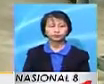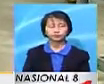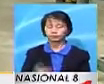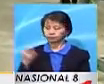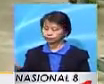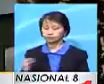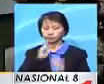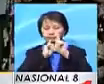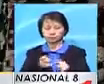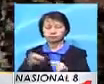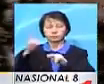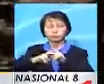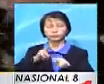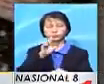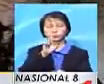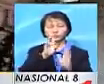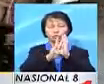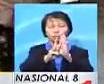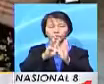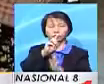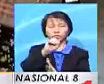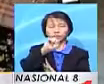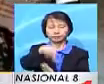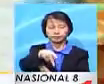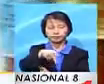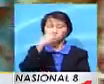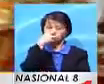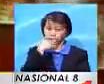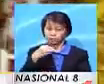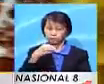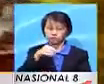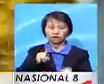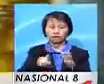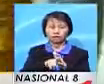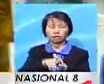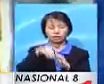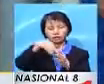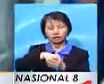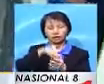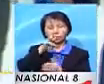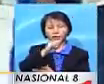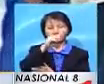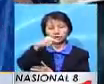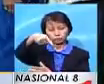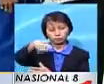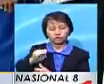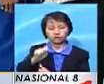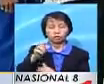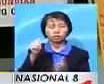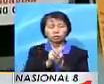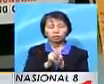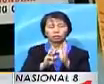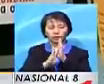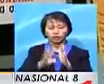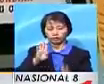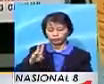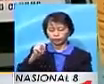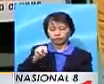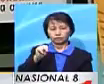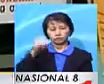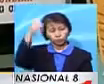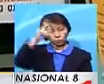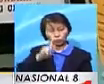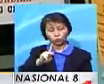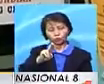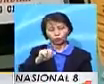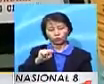Beliau menjawab soalan tambahan Wakil DAP Seremban Anthony Lok Siu Fook pada sesi MQT. Sementara itu menjawab soalan Wakil BN Kuala Selangor Dato'